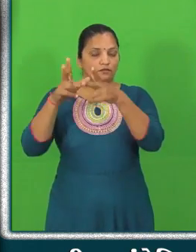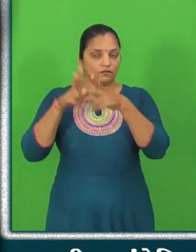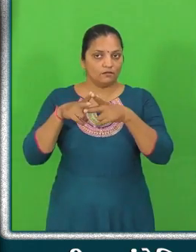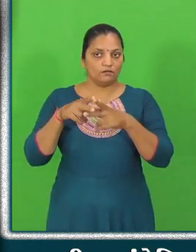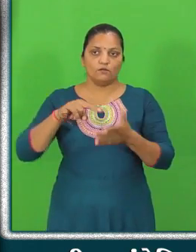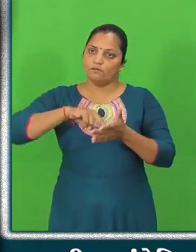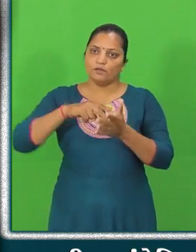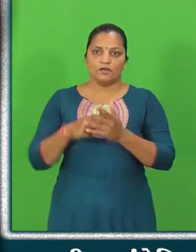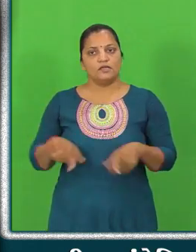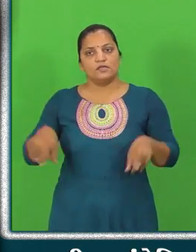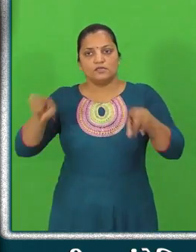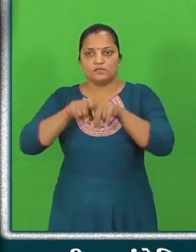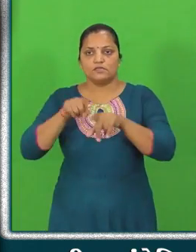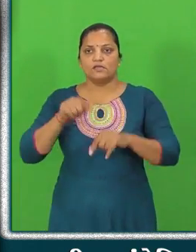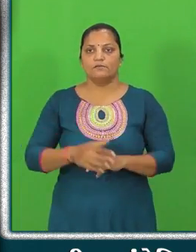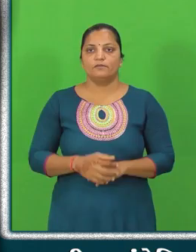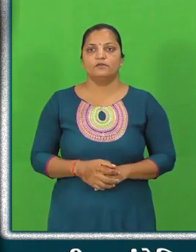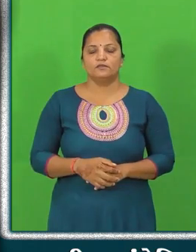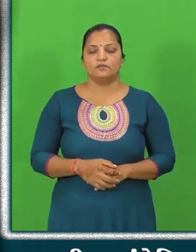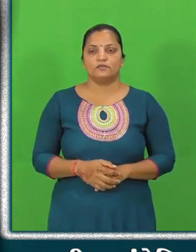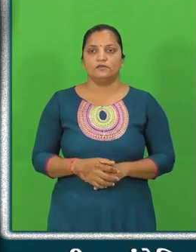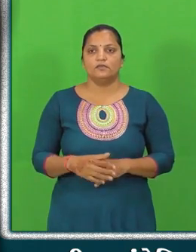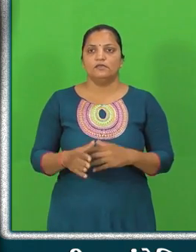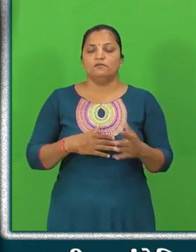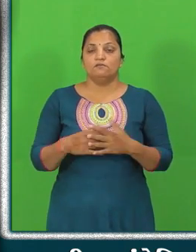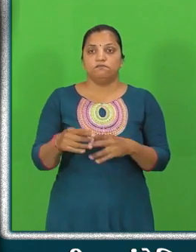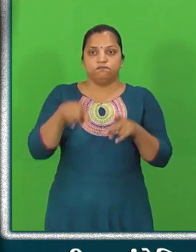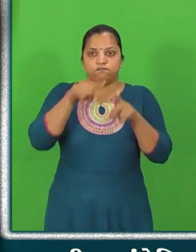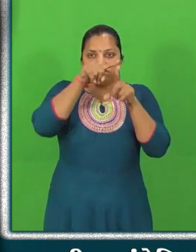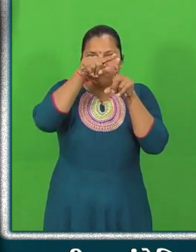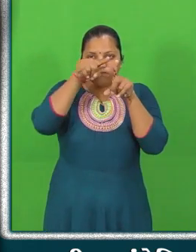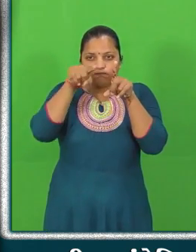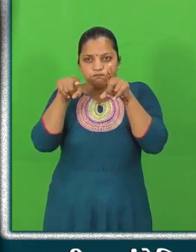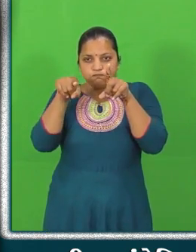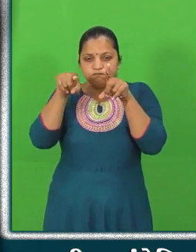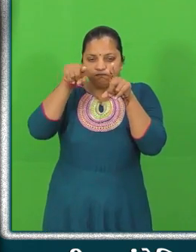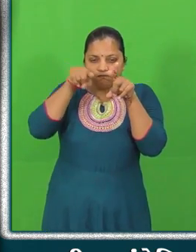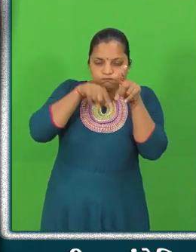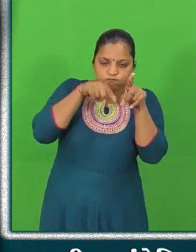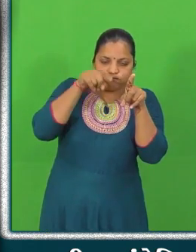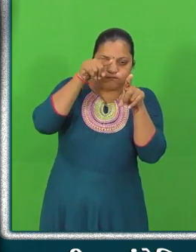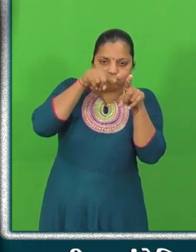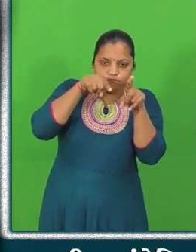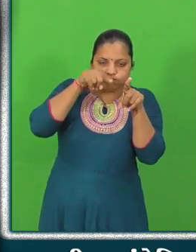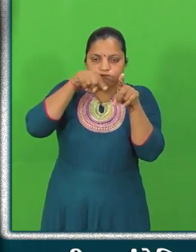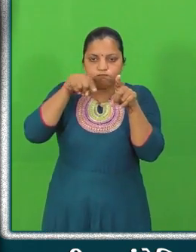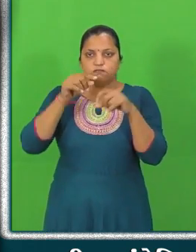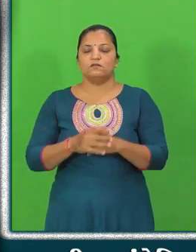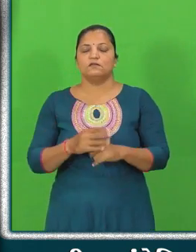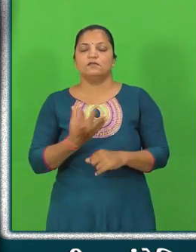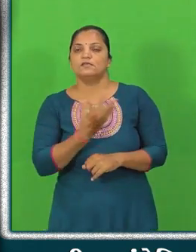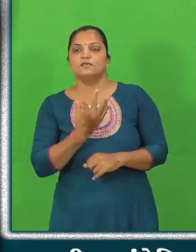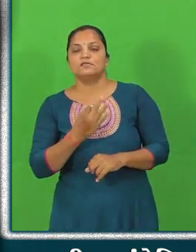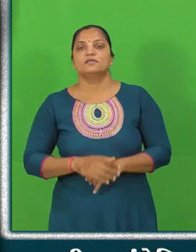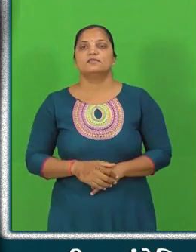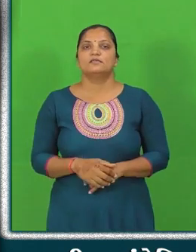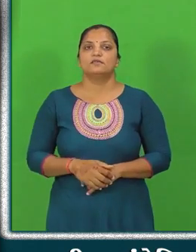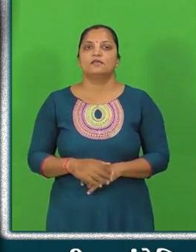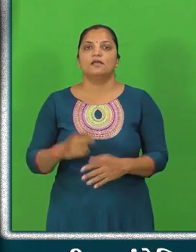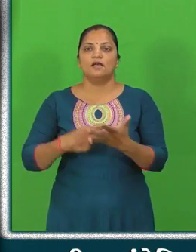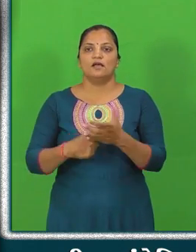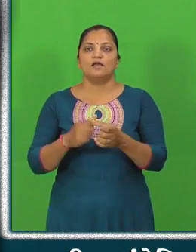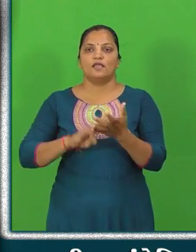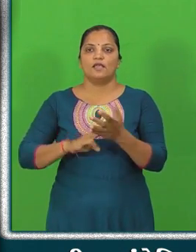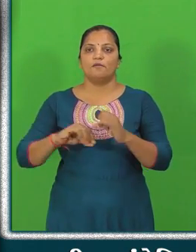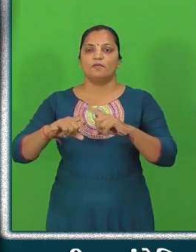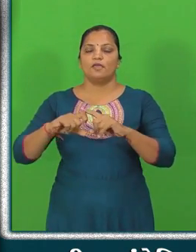તો અહીંયા પી પર આપાત ક્રિય એ જ કોણથી, એટલે જેટલો આપાત કોણ હતો એટલા જ પરાવર્તન કોણથી એ પરાવર્તન પામે છે. વેરી ગુડ.